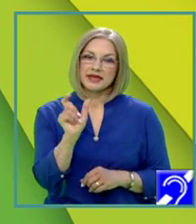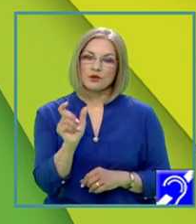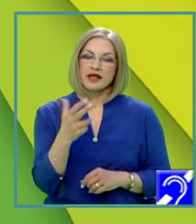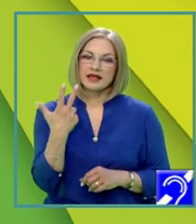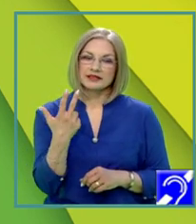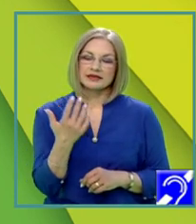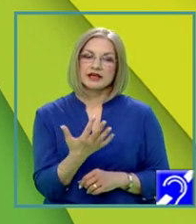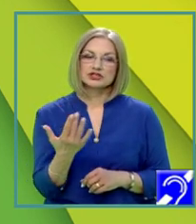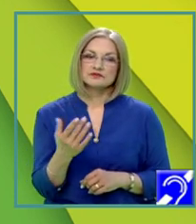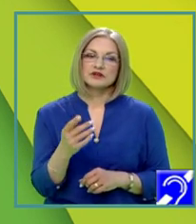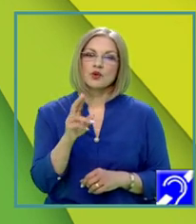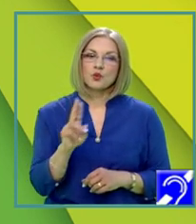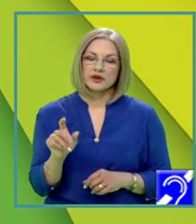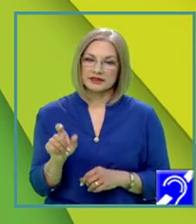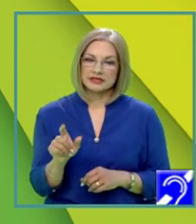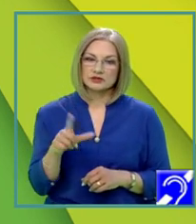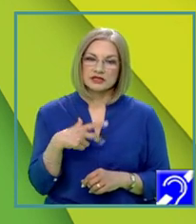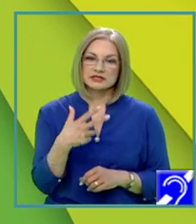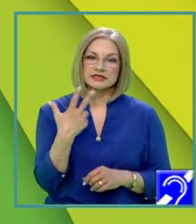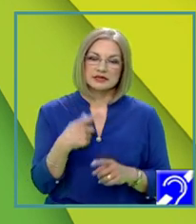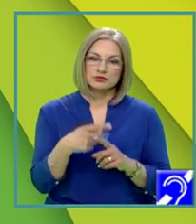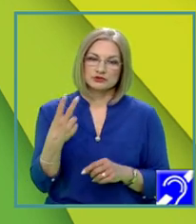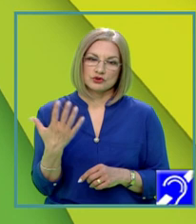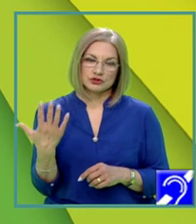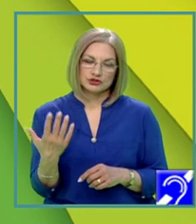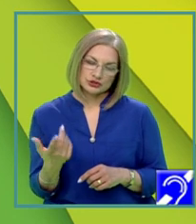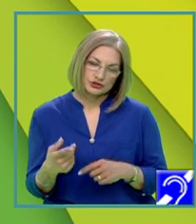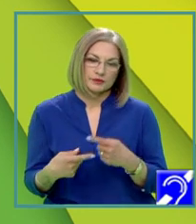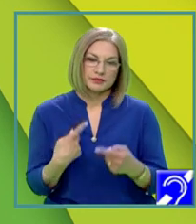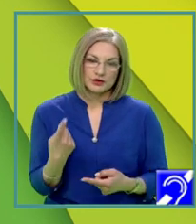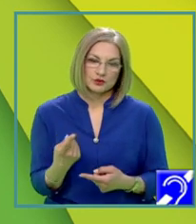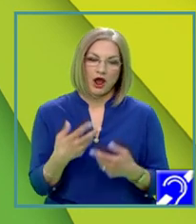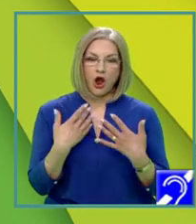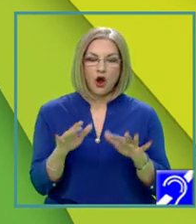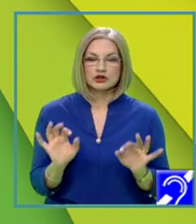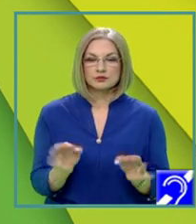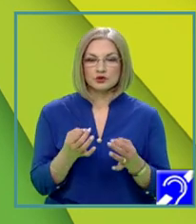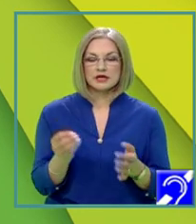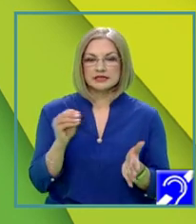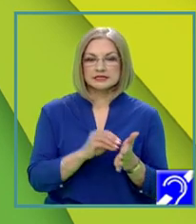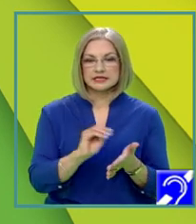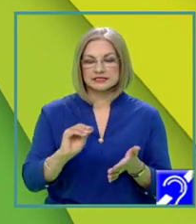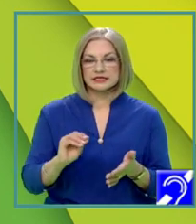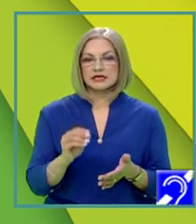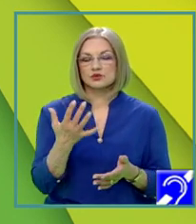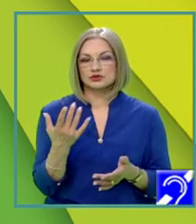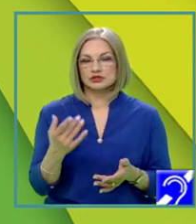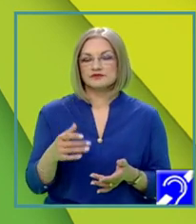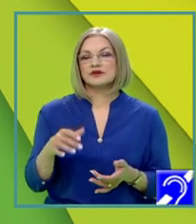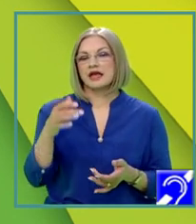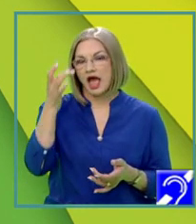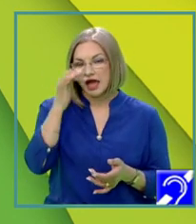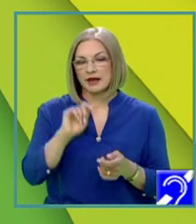unităților este 2 plus 3 5 Deci prin urmare orice modalitate de a scrie grupa cu cifre arabe cu cifre romane